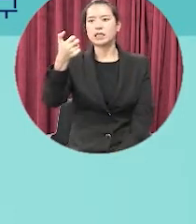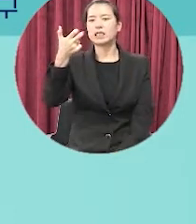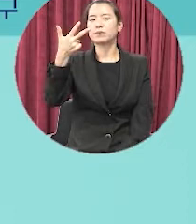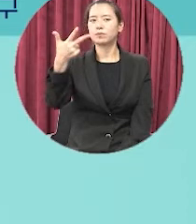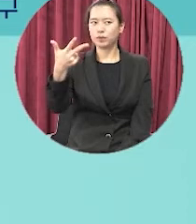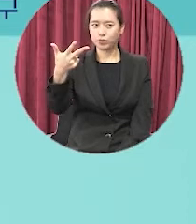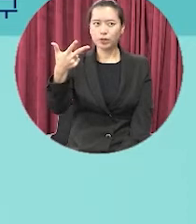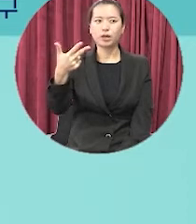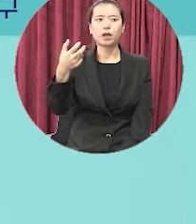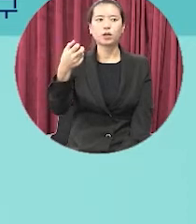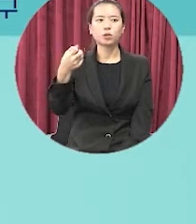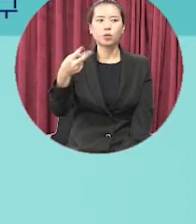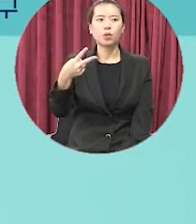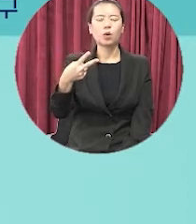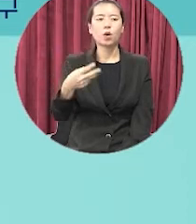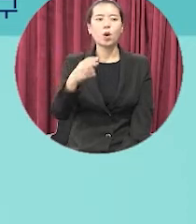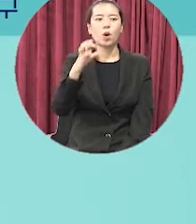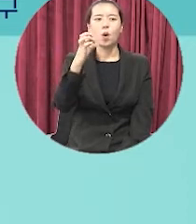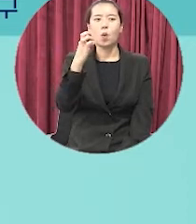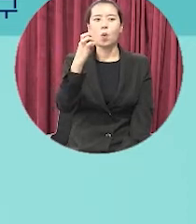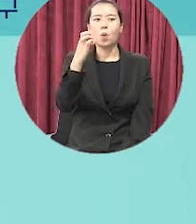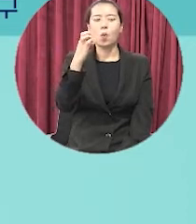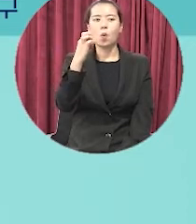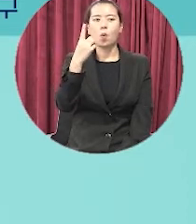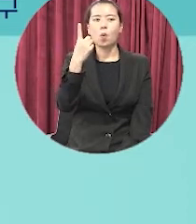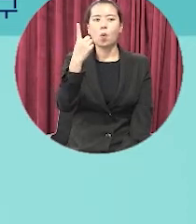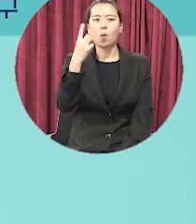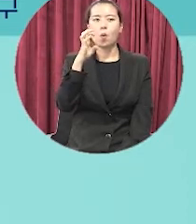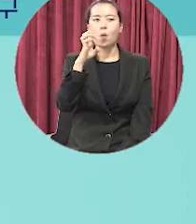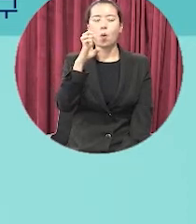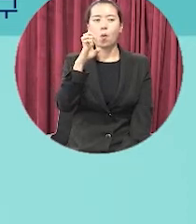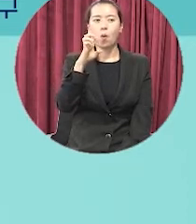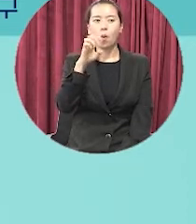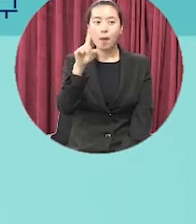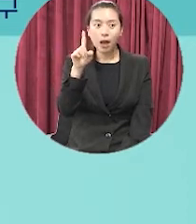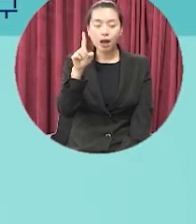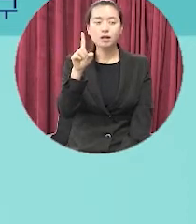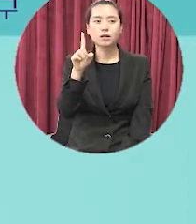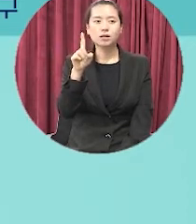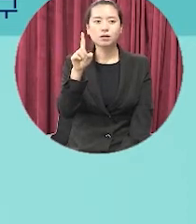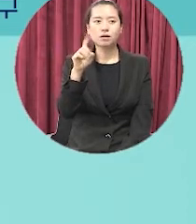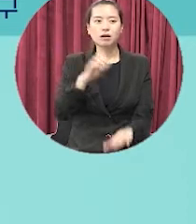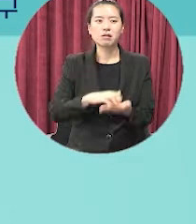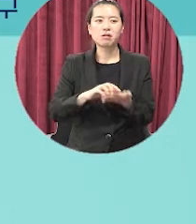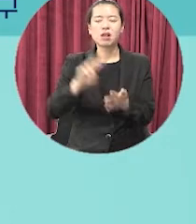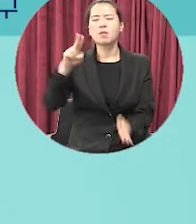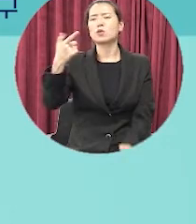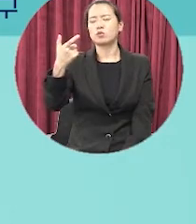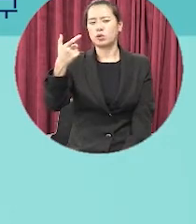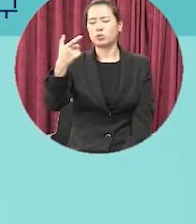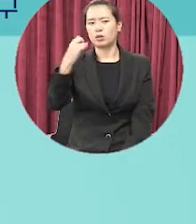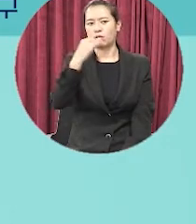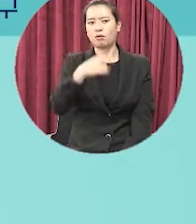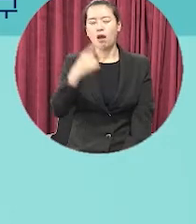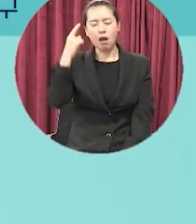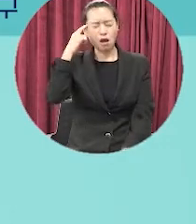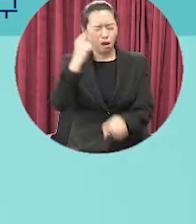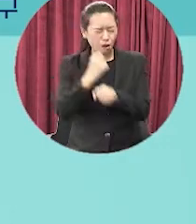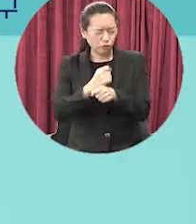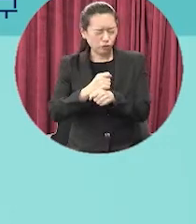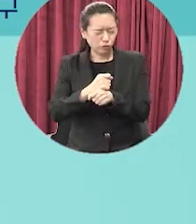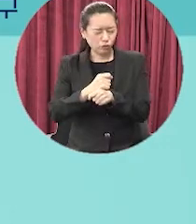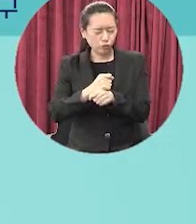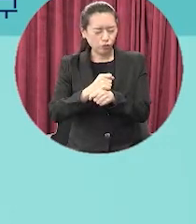그 단어 맑다는 컴즈 라이팅을 못한 260개 도 좋습니다 보시는 것처럼 연구의 속도가 이제는 굉장히 빠르다는